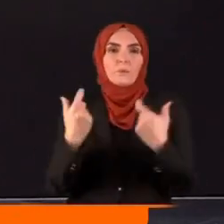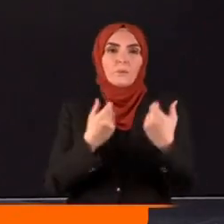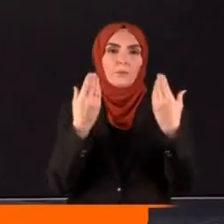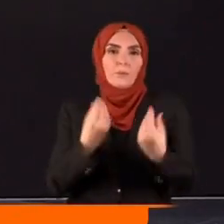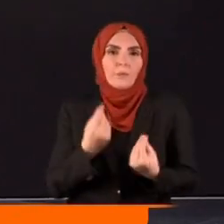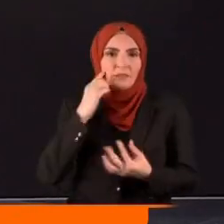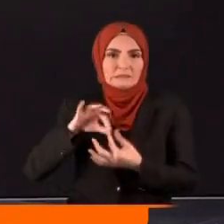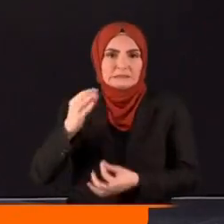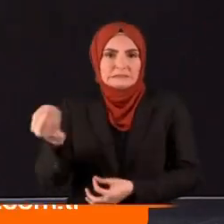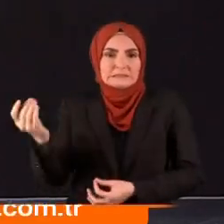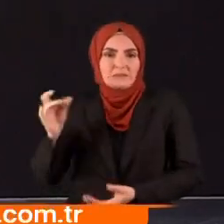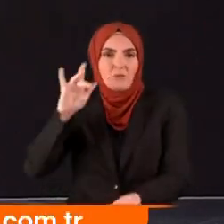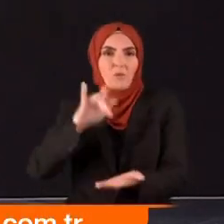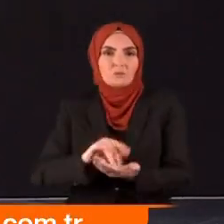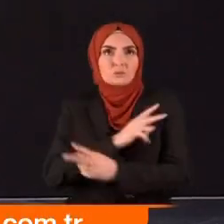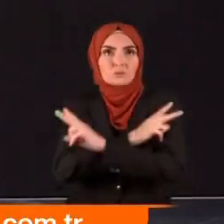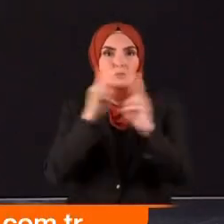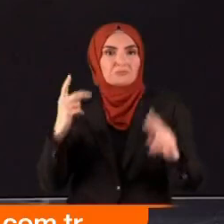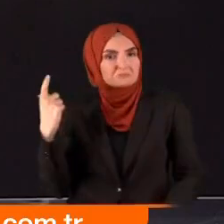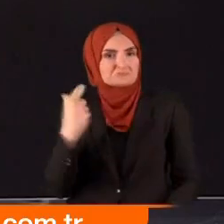güpegündüz tetiğe basmaya çekinmediler.